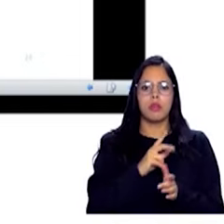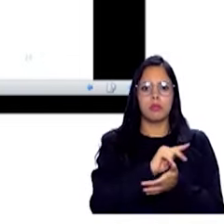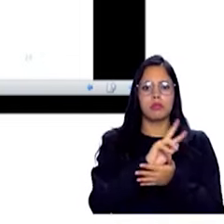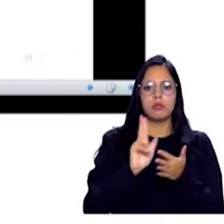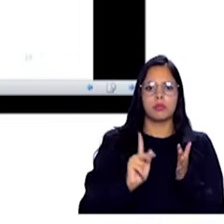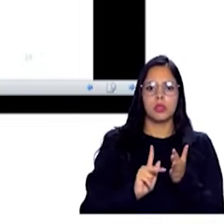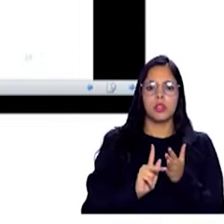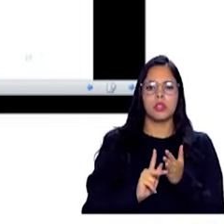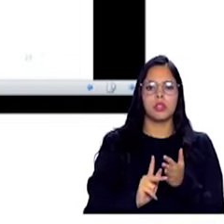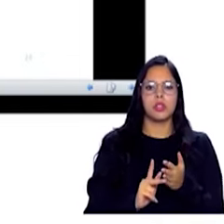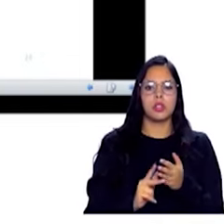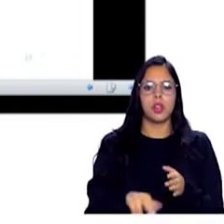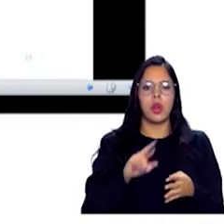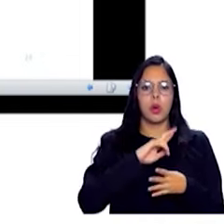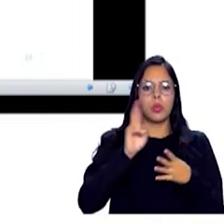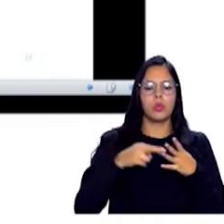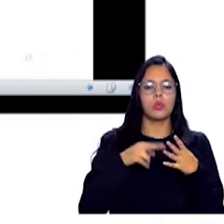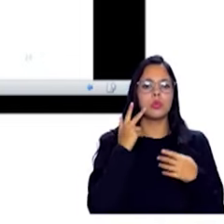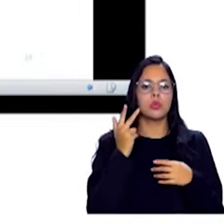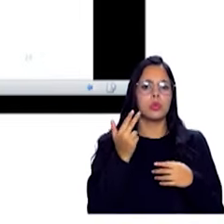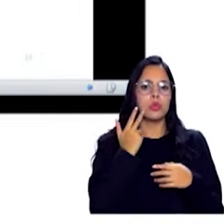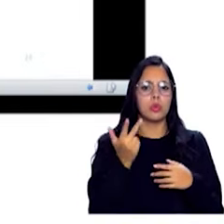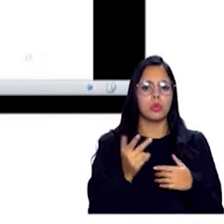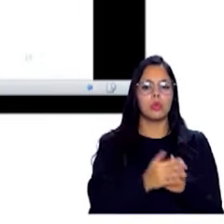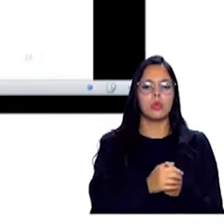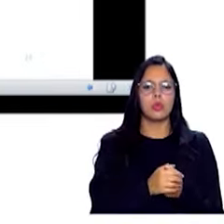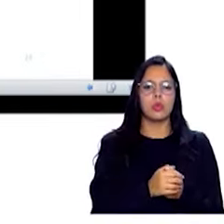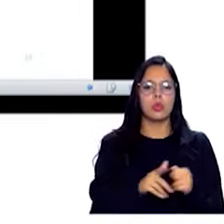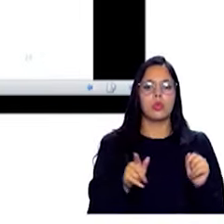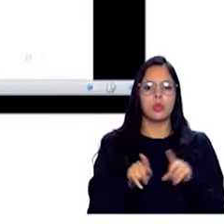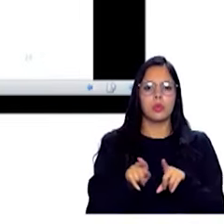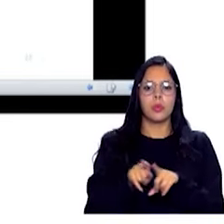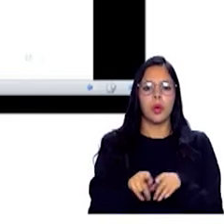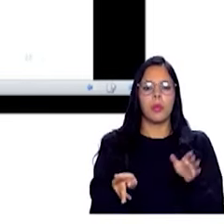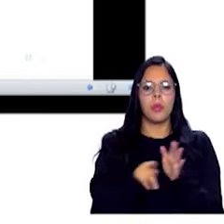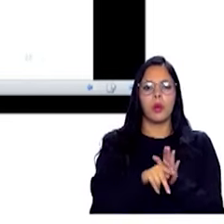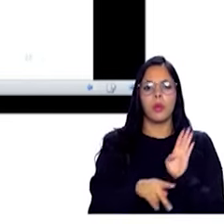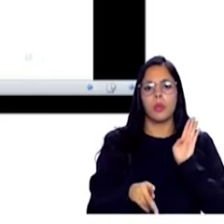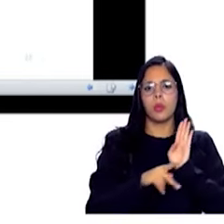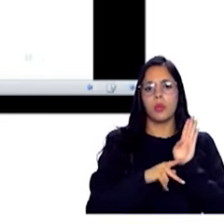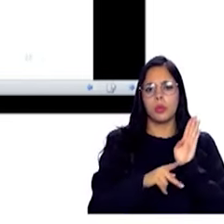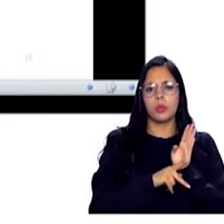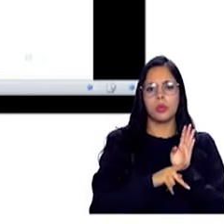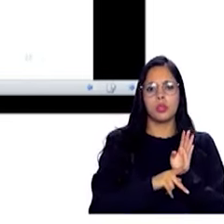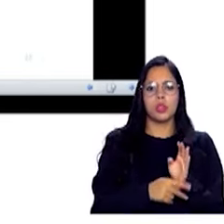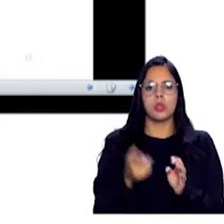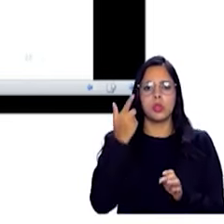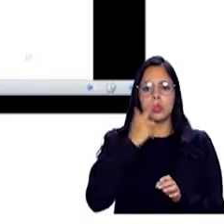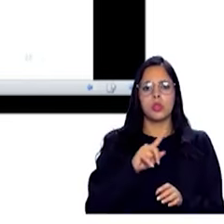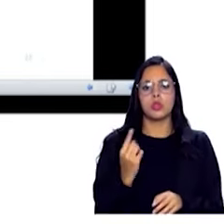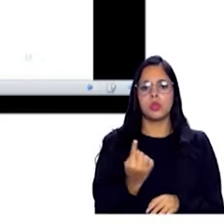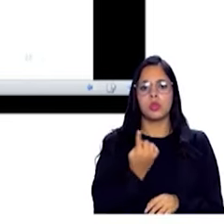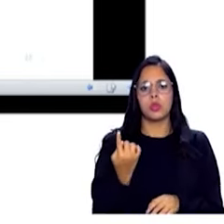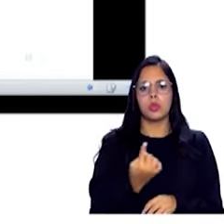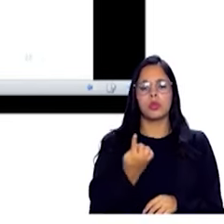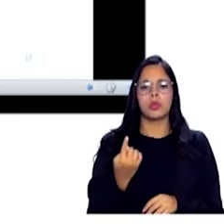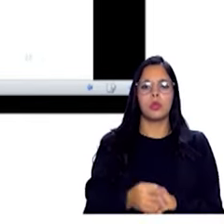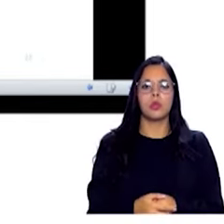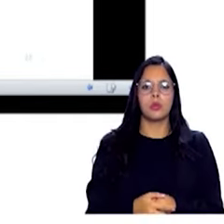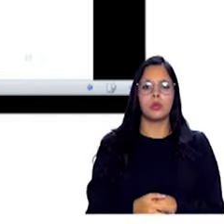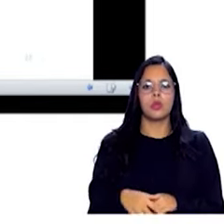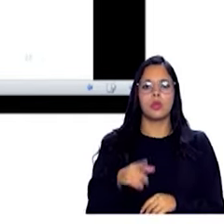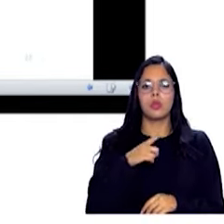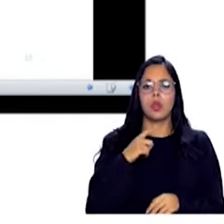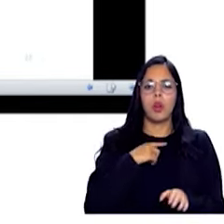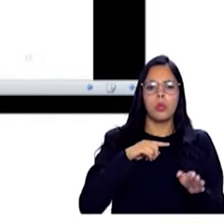ordinari invece conformemente al principio DI autosufficienza LA corte di cassazione prende in esame solo I documenti su